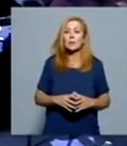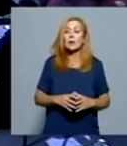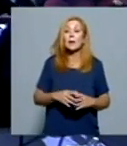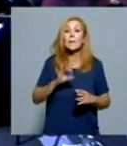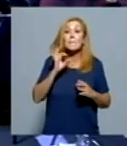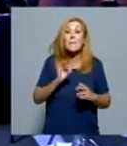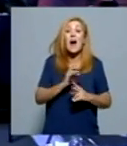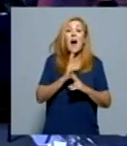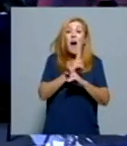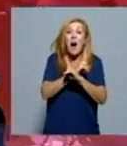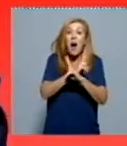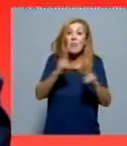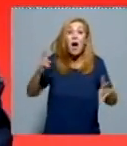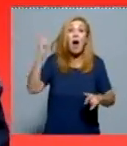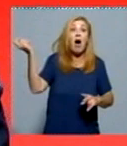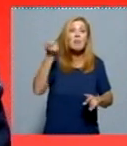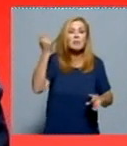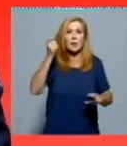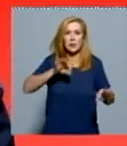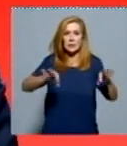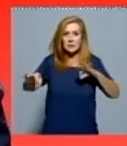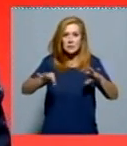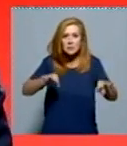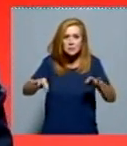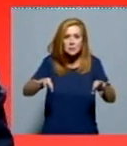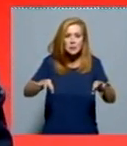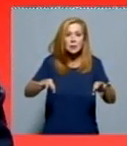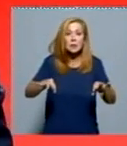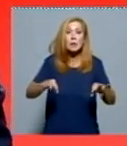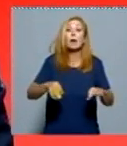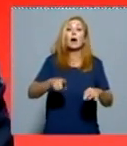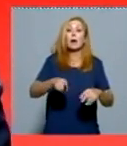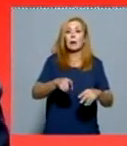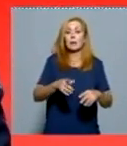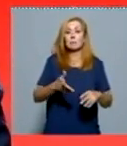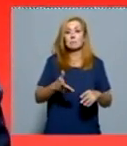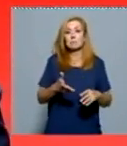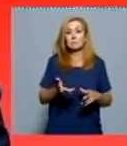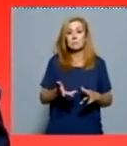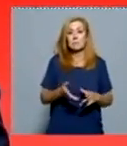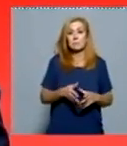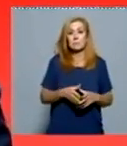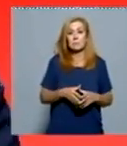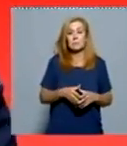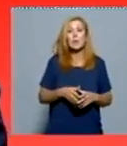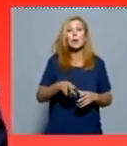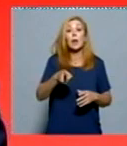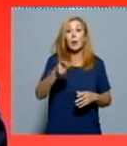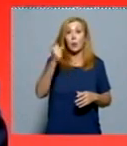σαφής εθνική στρατηγική η οποία θα είναι αποτελεσματική και